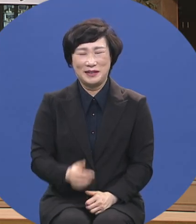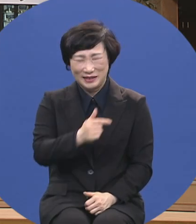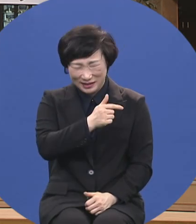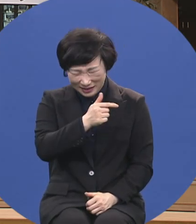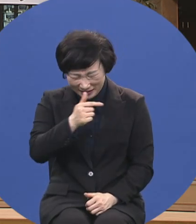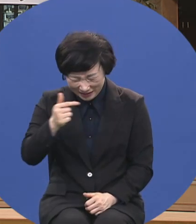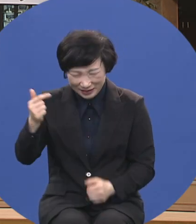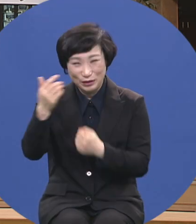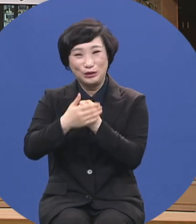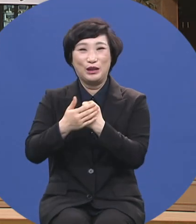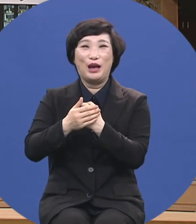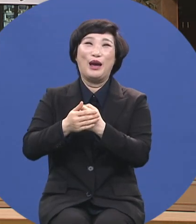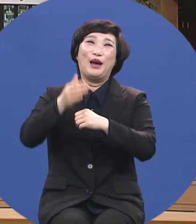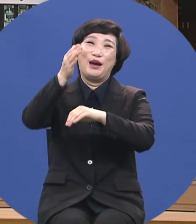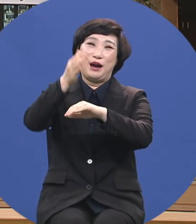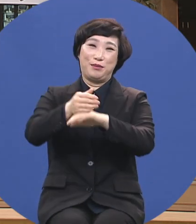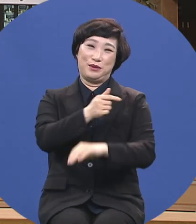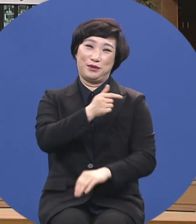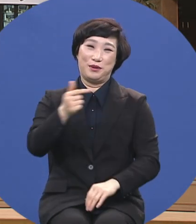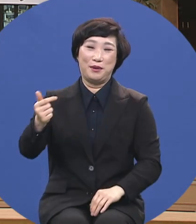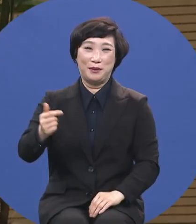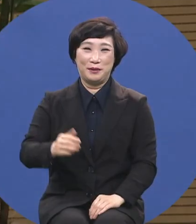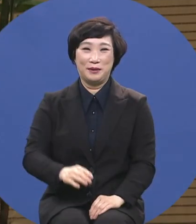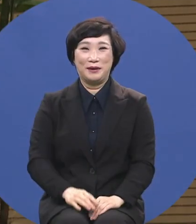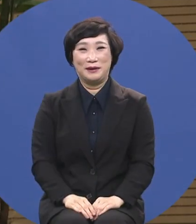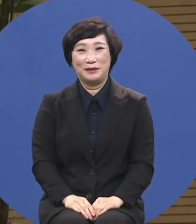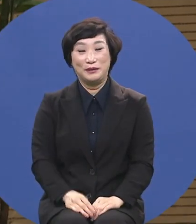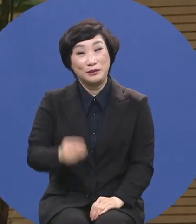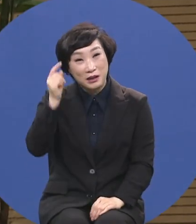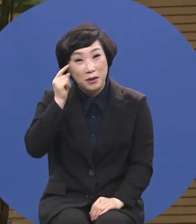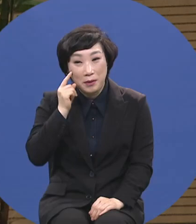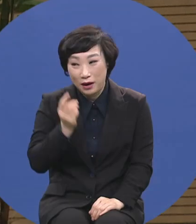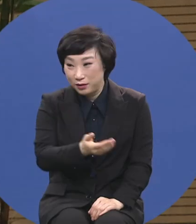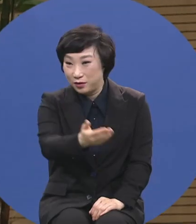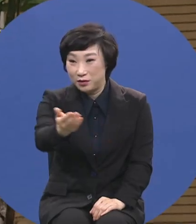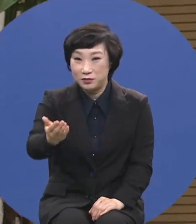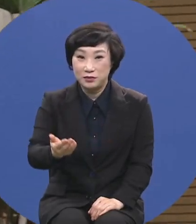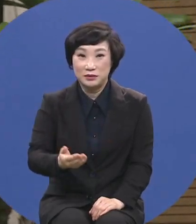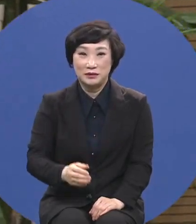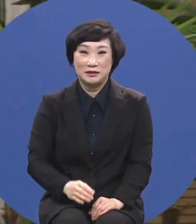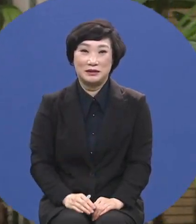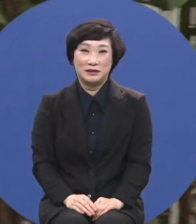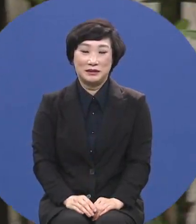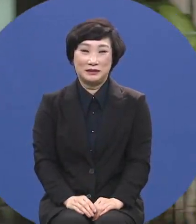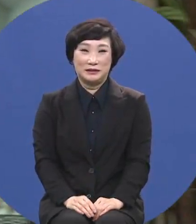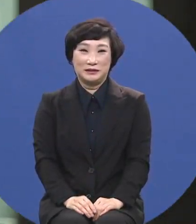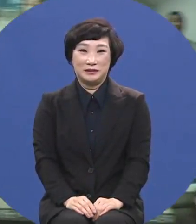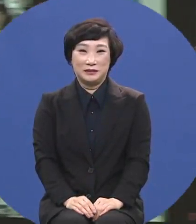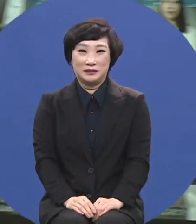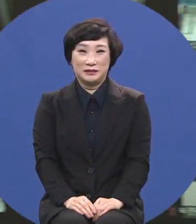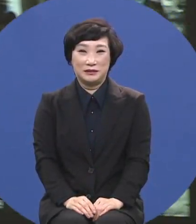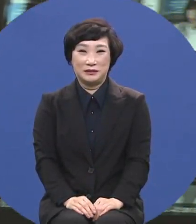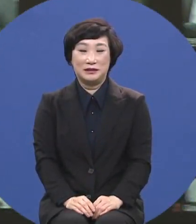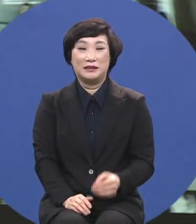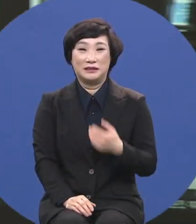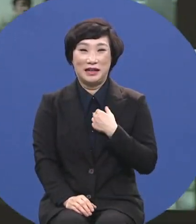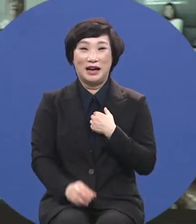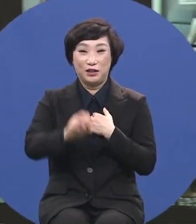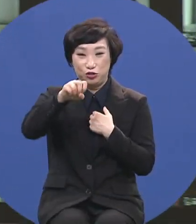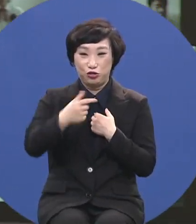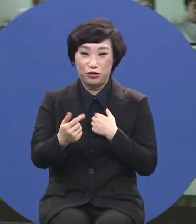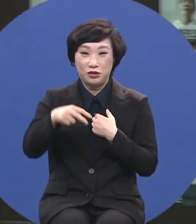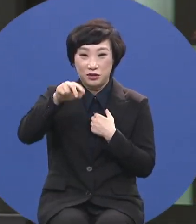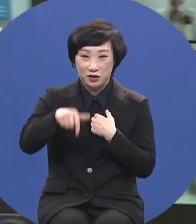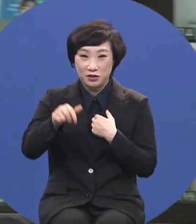신은혜 얼마나 감사해요. 생각 한번 해보세요. 예, 여기 윤석전